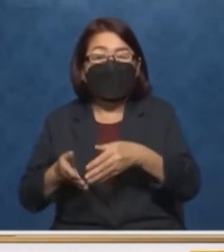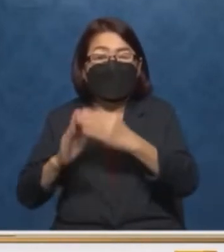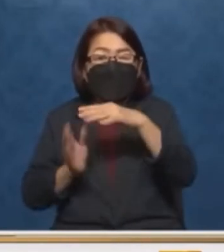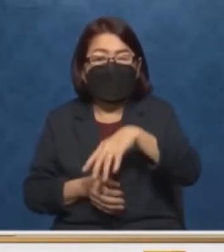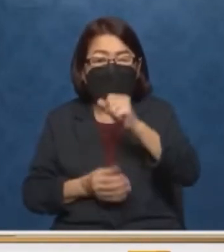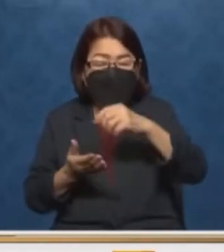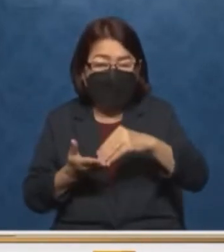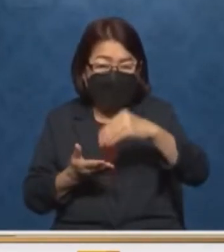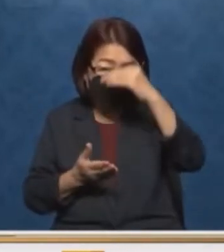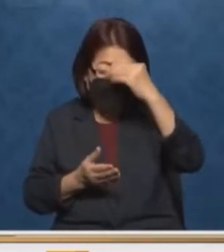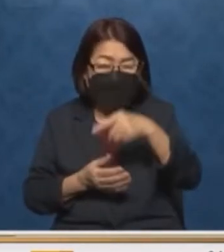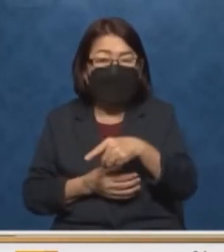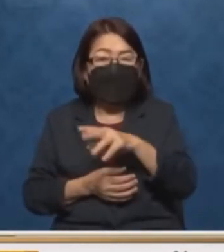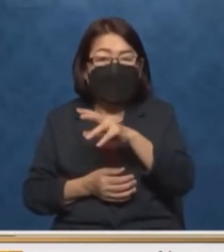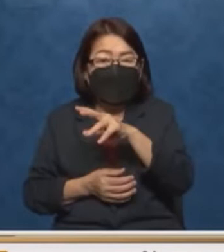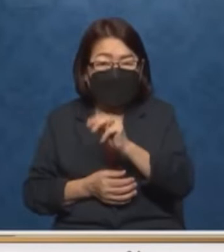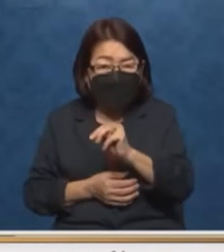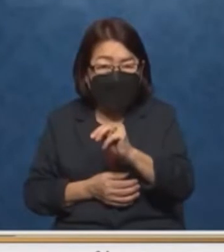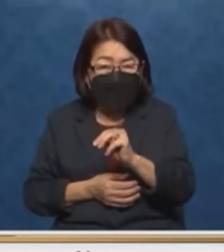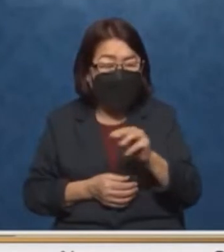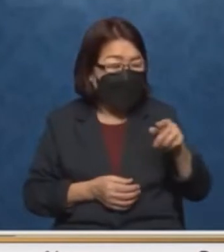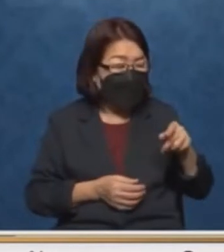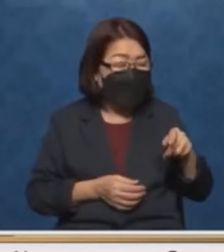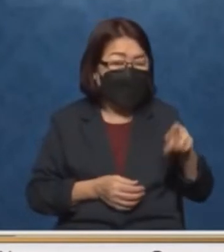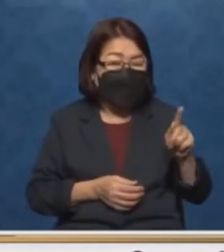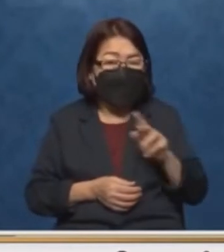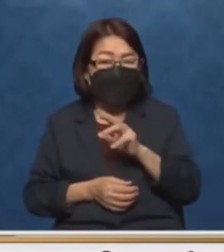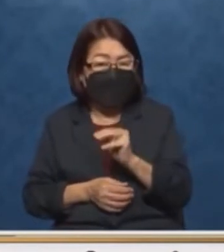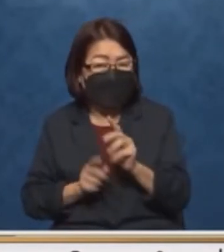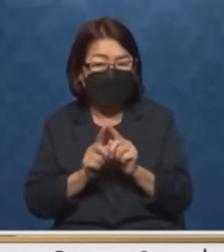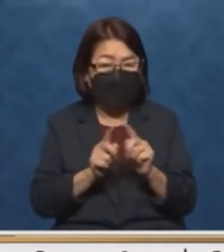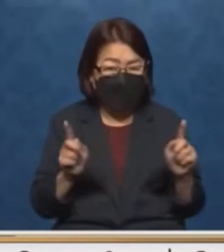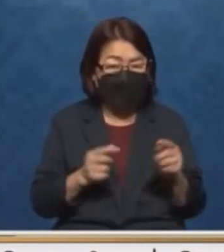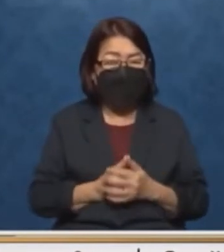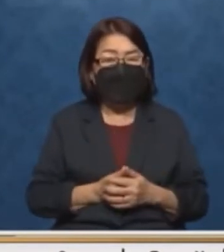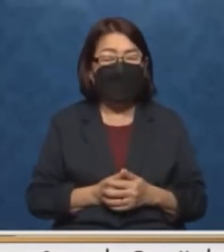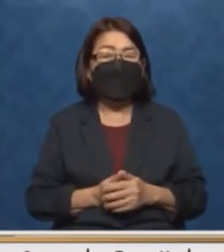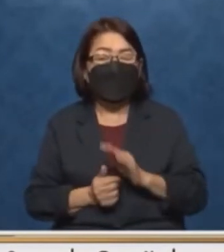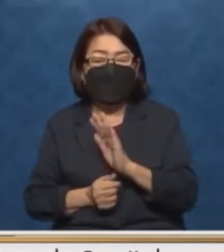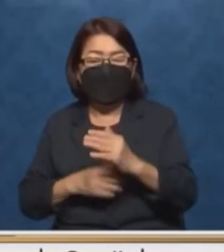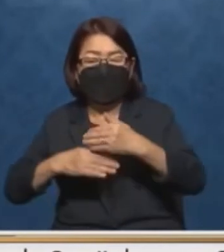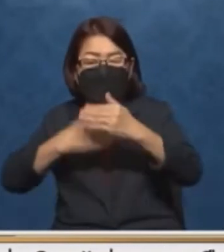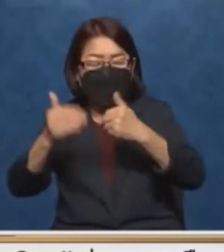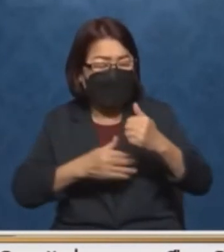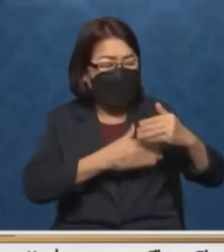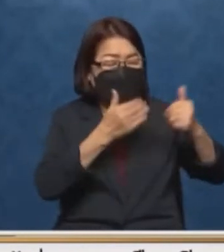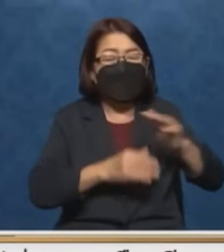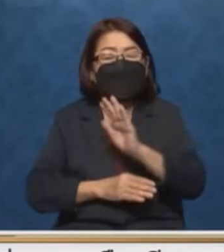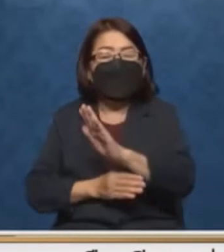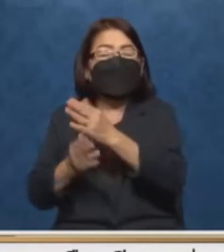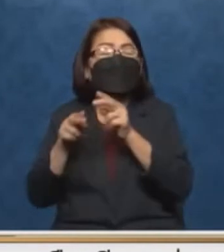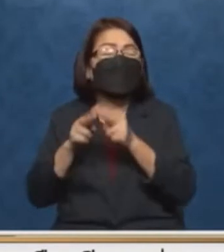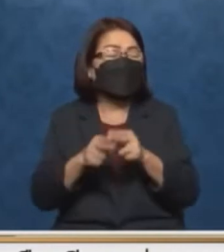มัธยมศึกษาแยกออกจากกันเป็นความก้าวหน้าครับเพราะแต่ละเขตพื้นที่ก็บริหารจัด